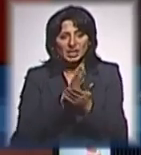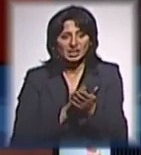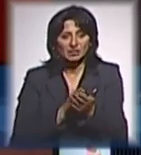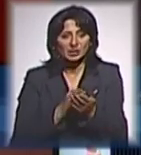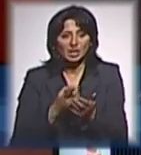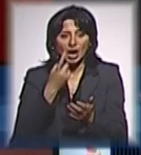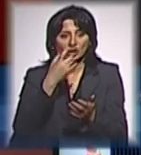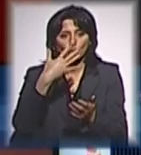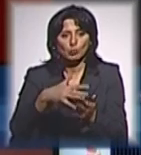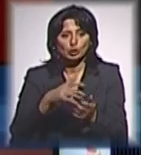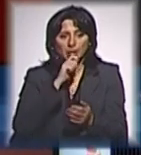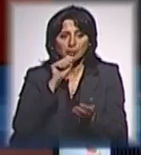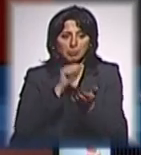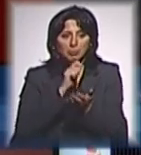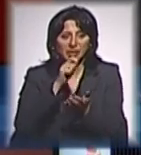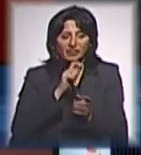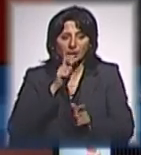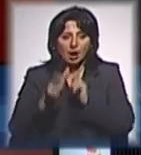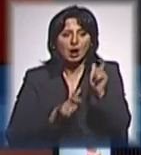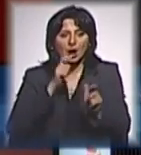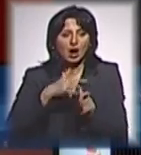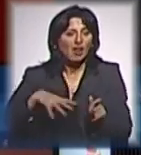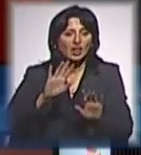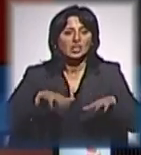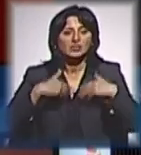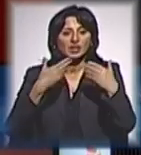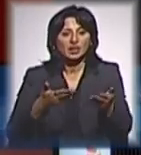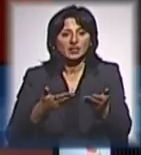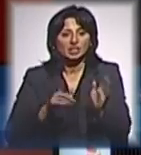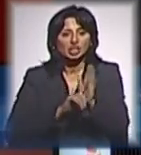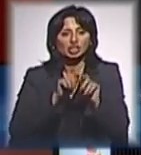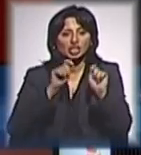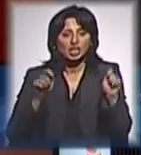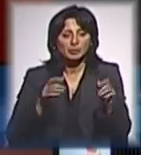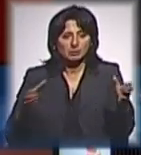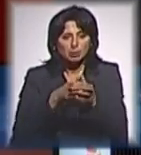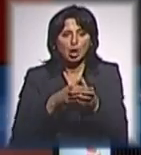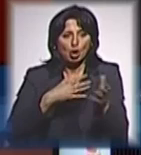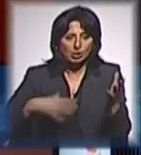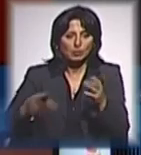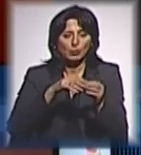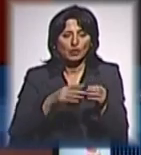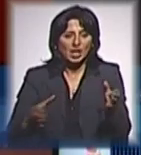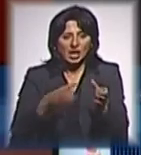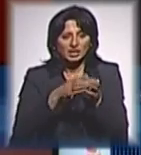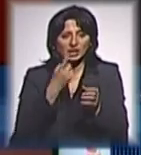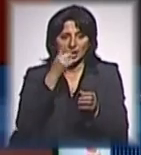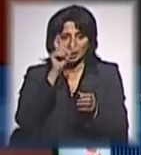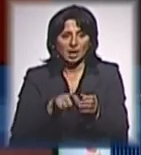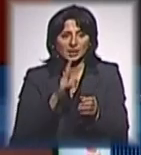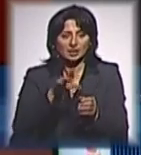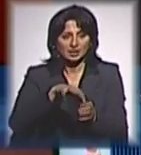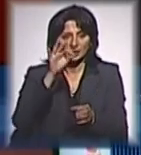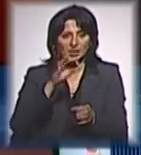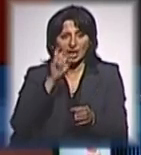ალბათ 100-150 ბრიფინგი გვაქვს ჩატარებული, რომ ყველას თავაზობდით. შეიქმნას ერთიანი ბლოკი, დავაყენოთ ერთიანი კანდიდატი, იმიტომ რომ ეს